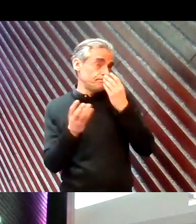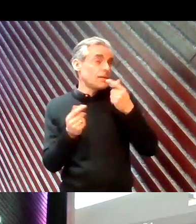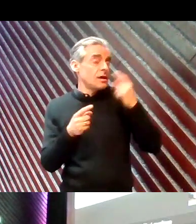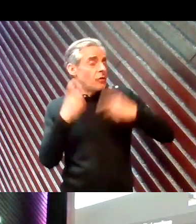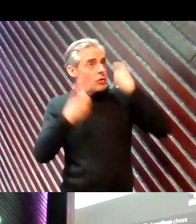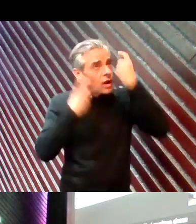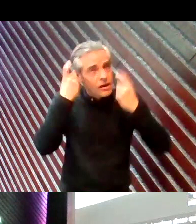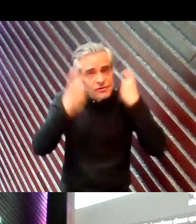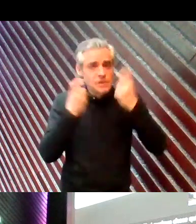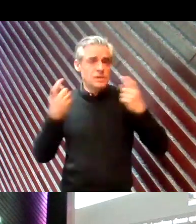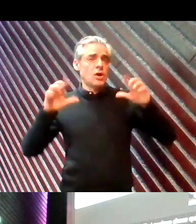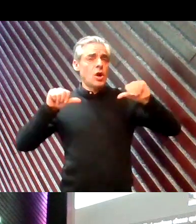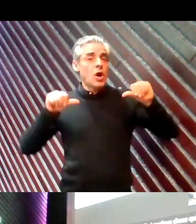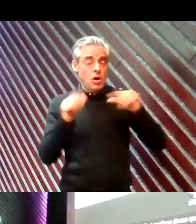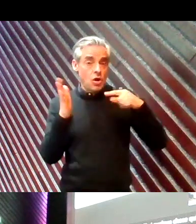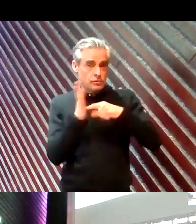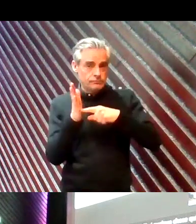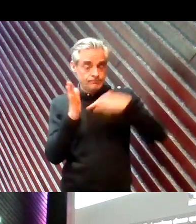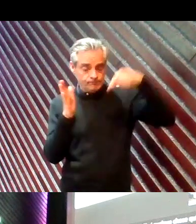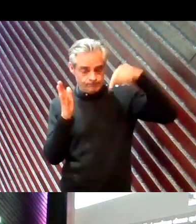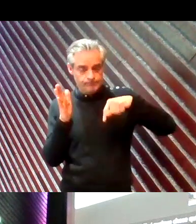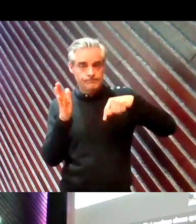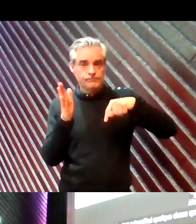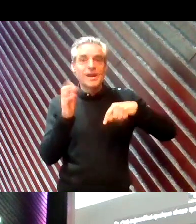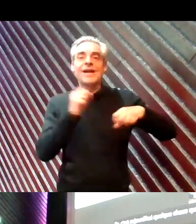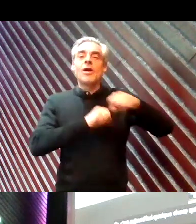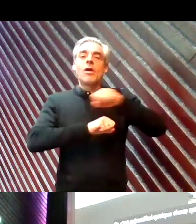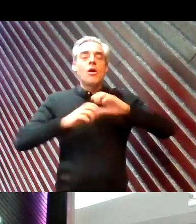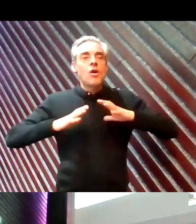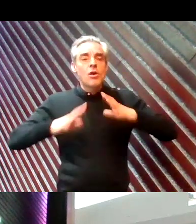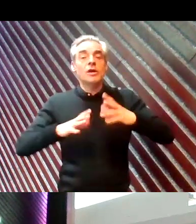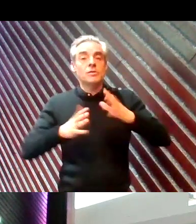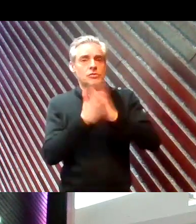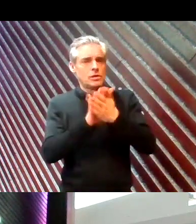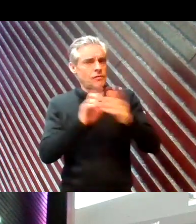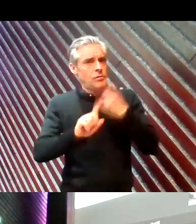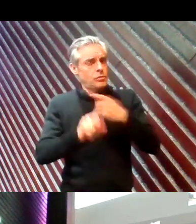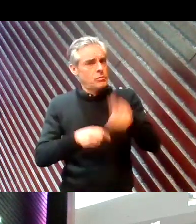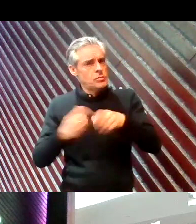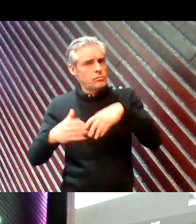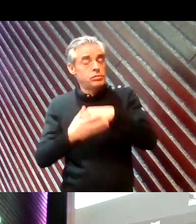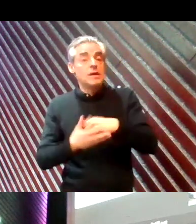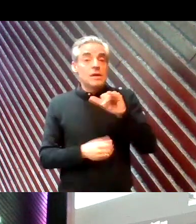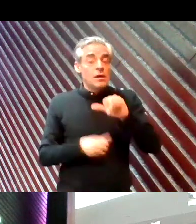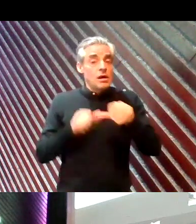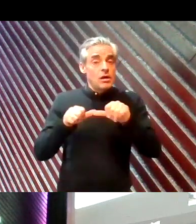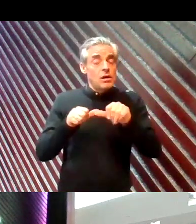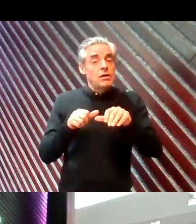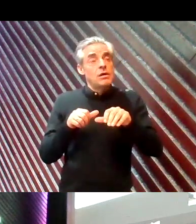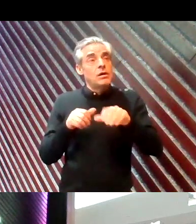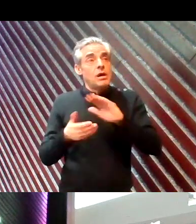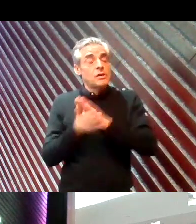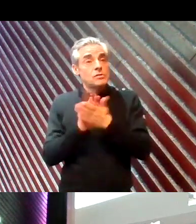réfléchir. À quel moment l'engagement associatif est extrêmement important ? Aujourd'hui, on ne pourrait pas fonctionner sans l